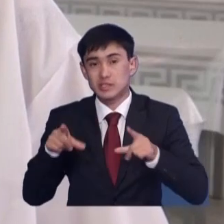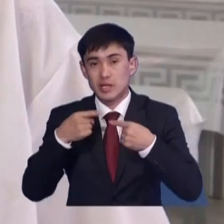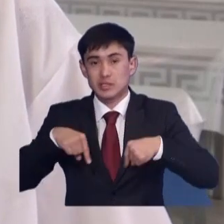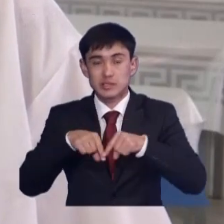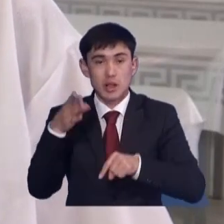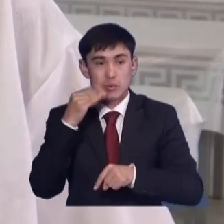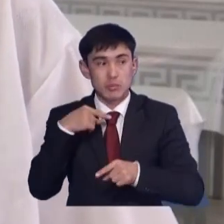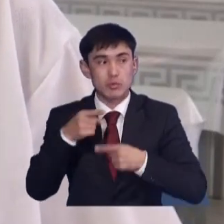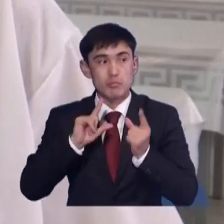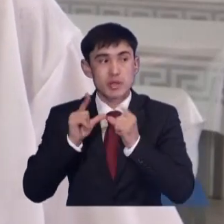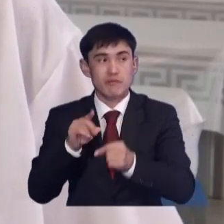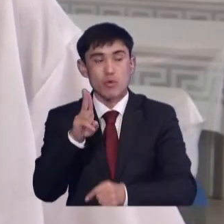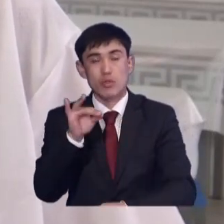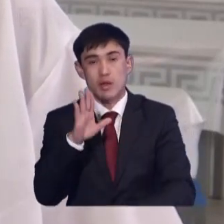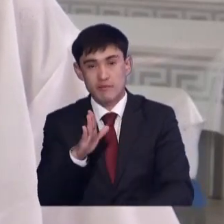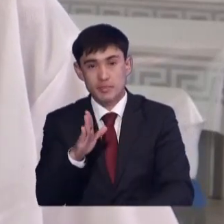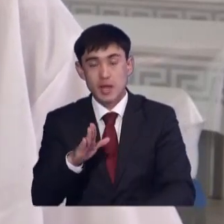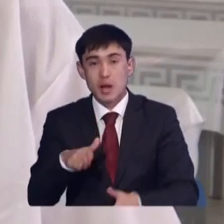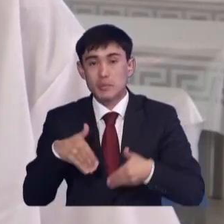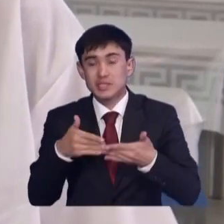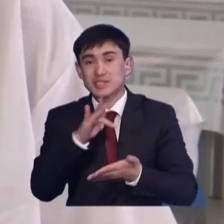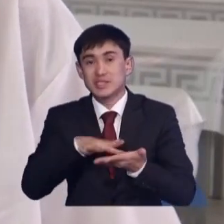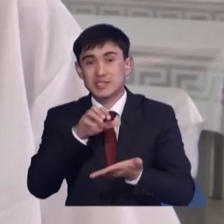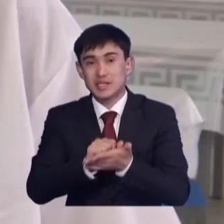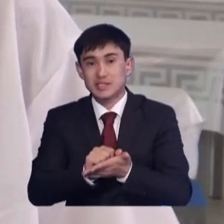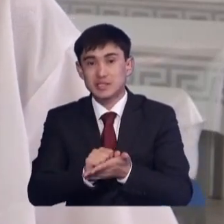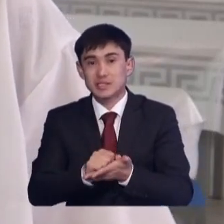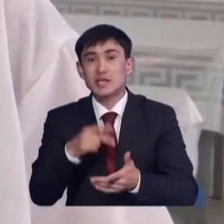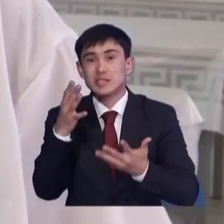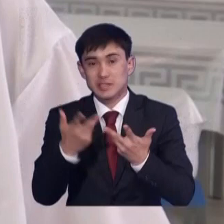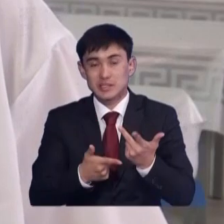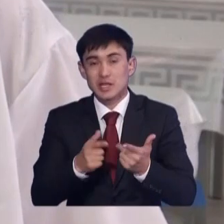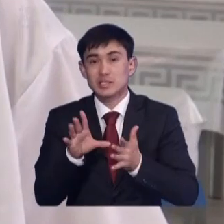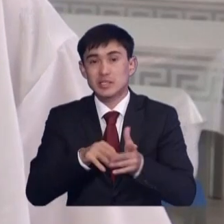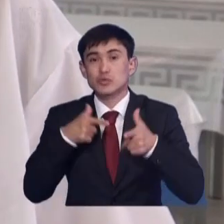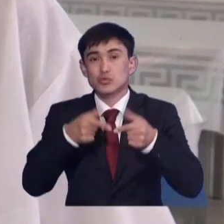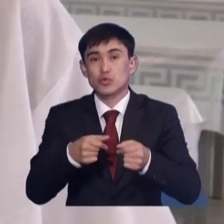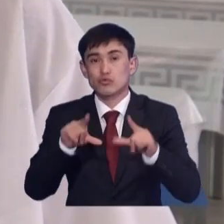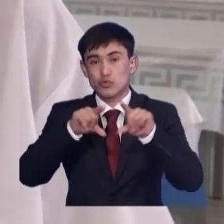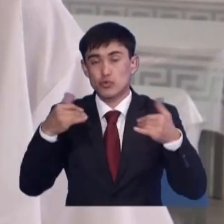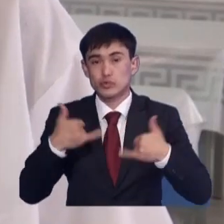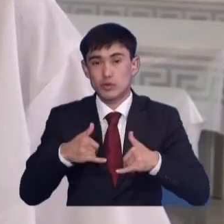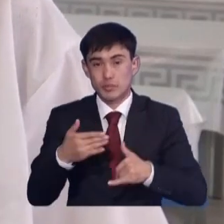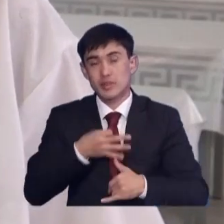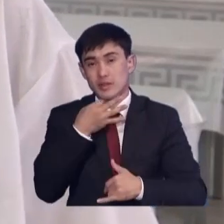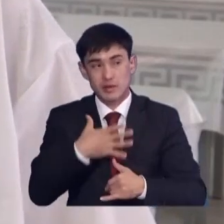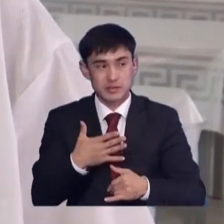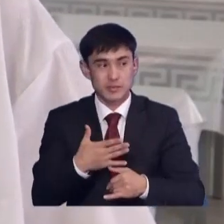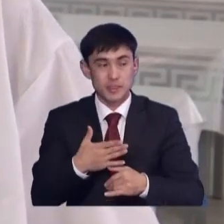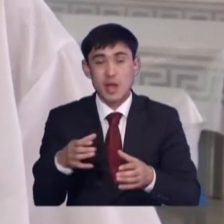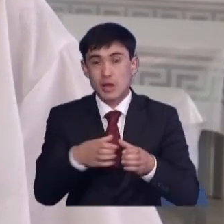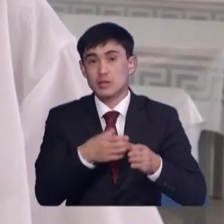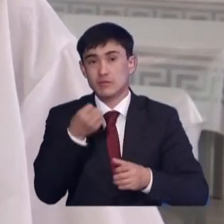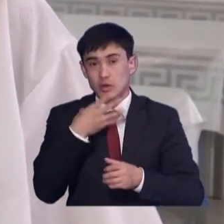Алматы. Потом переехала в Кунаев, обратилась в центр занятости и буквально сразу устроила школьную столовую. Мне здесь все нравится.